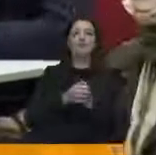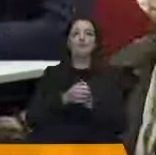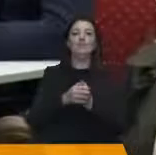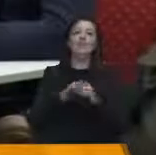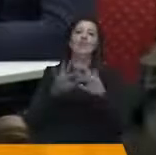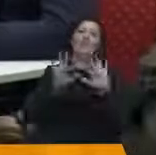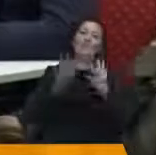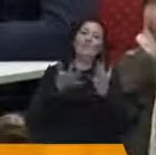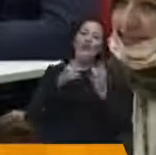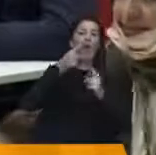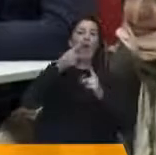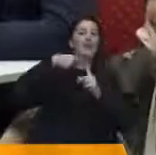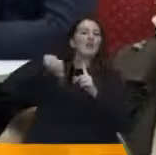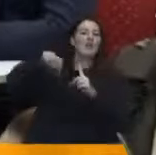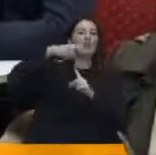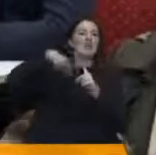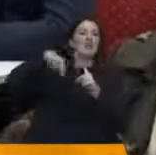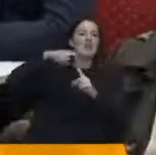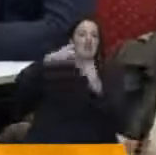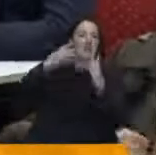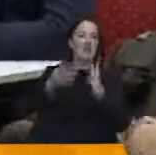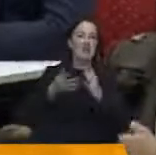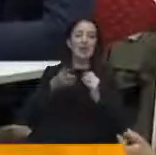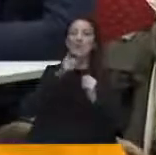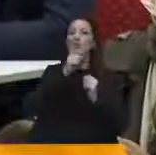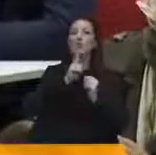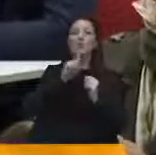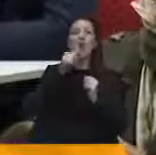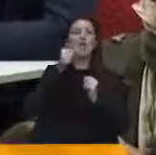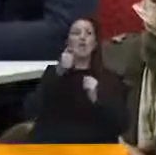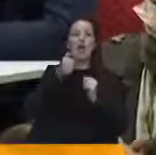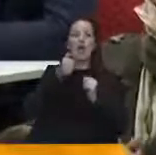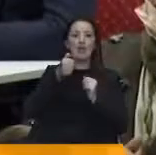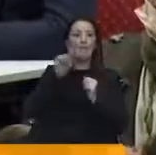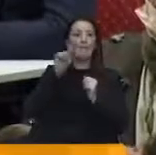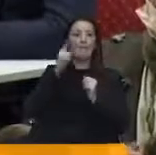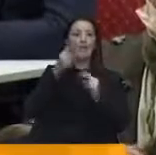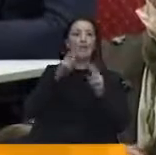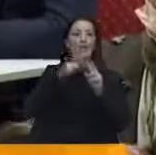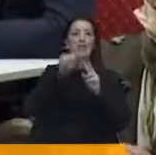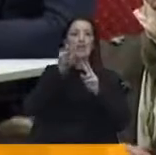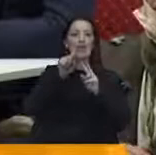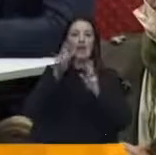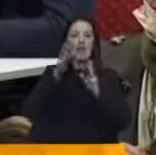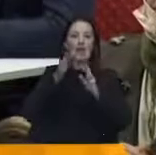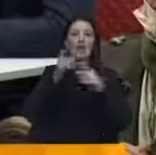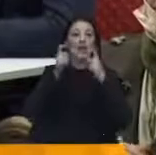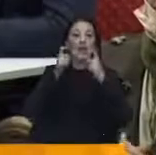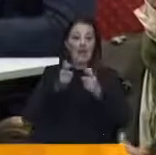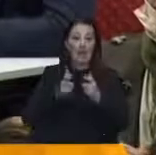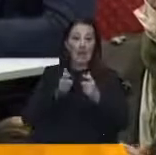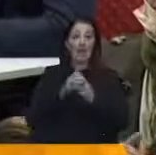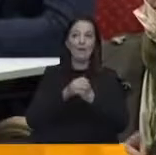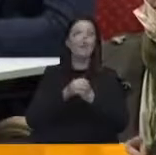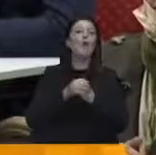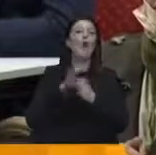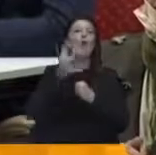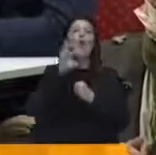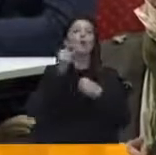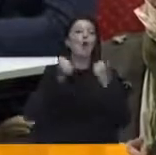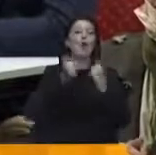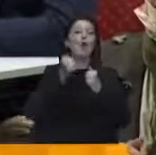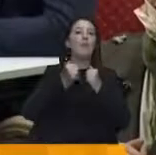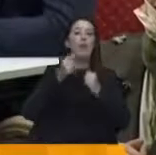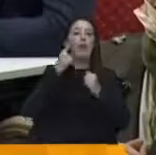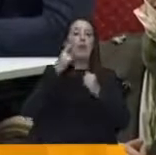ya da çayırın çevresindeki 116 bin metrekarelik alana otopark,